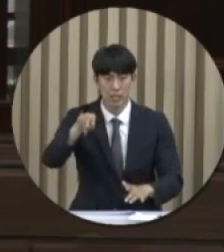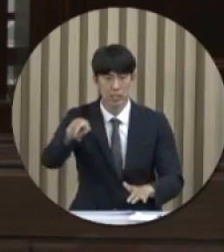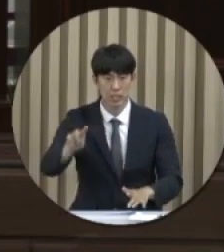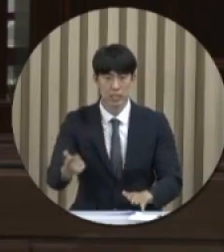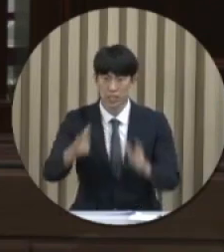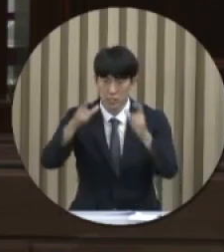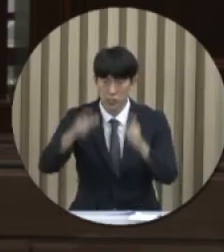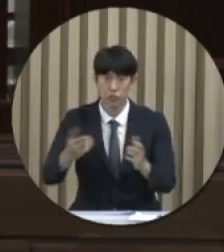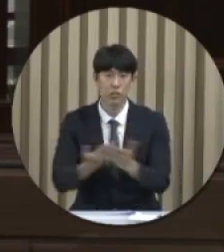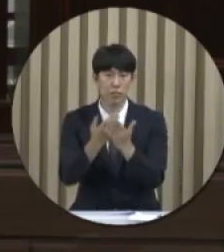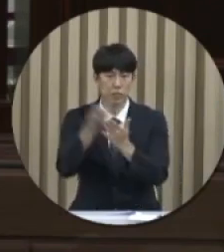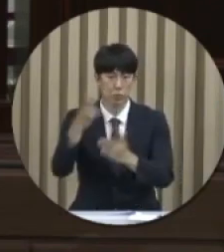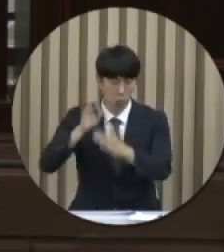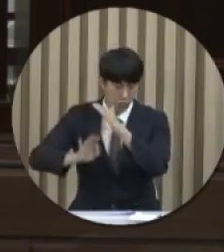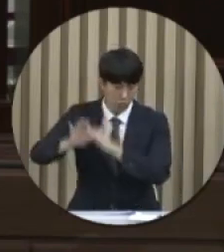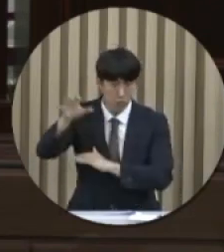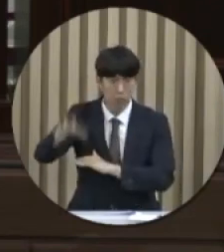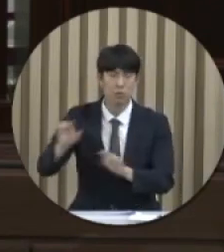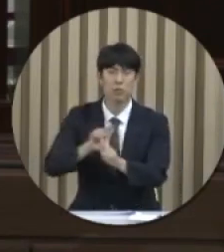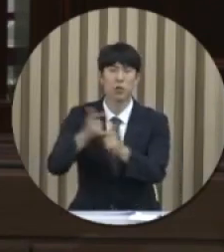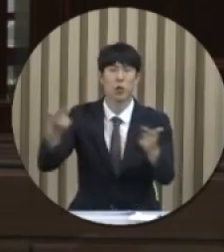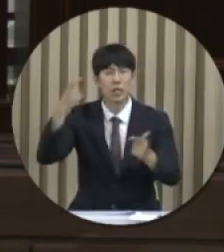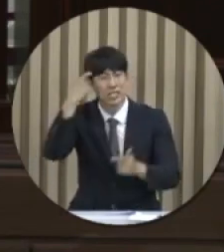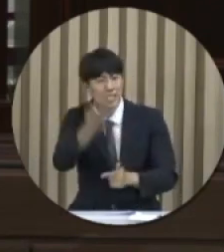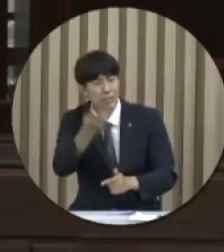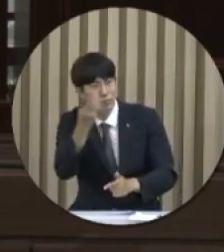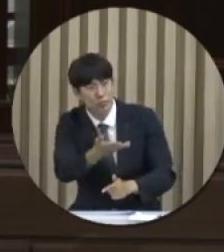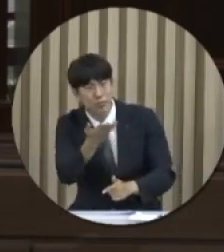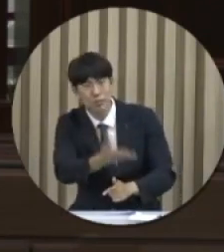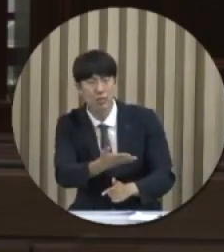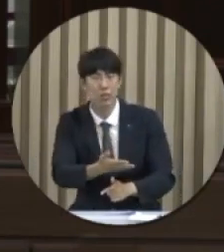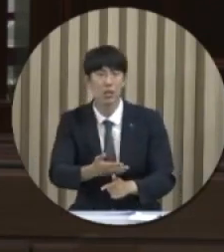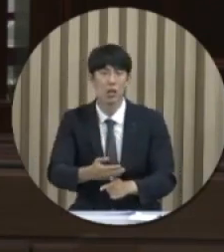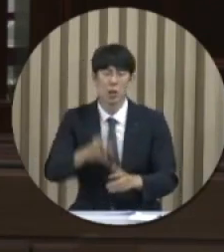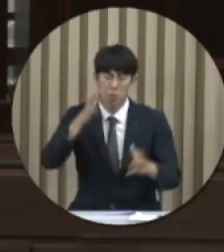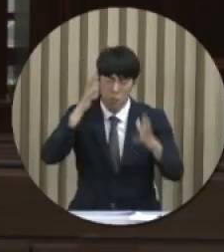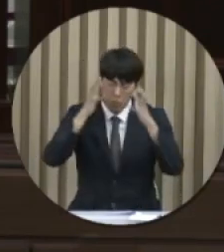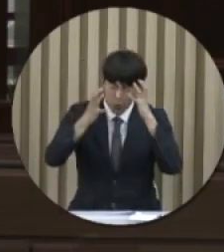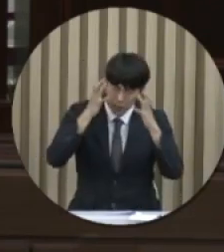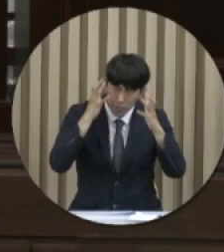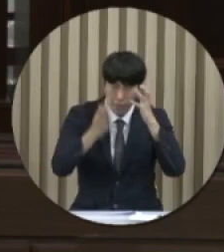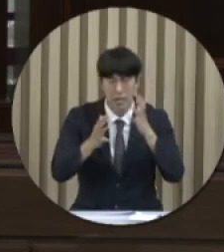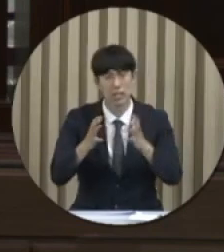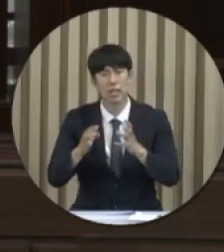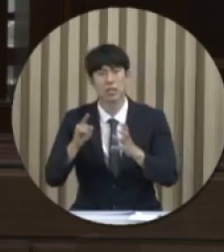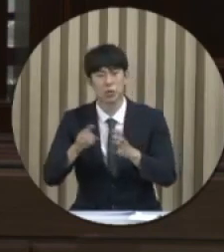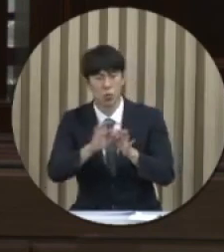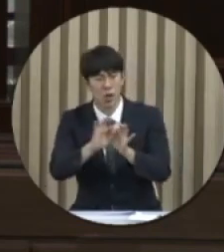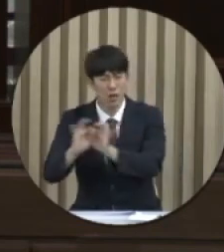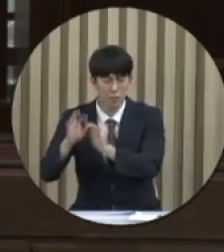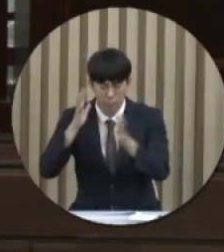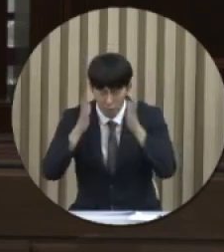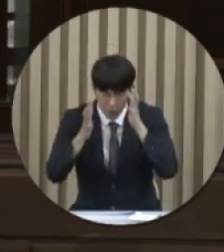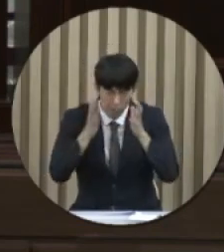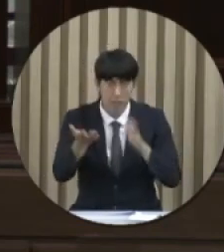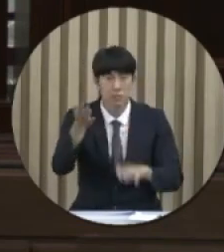개발권을 비롯한 동북권의 여러 질문들이 거미줄처럼 복잡하게 이해관계가 섞여 있지만